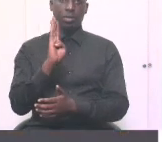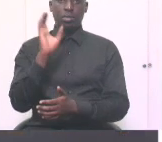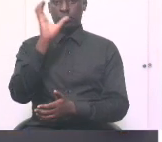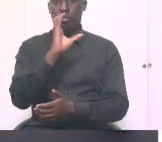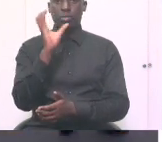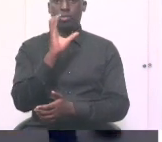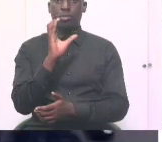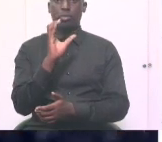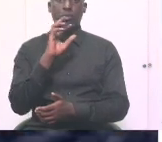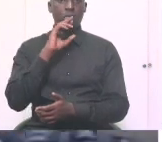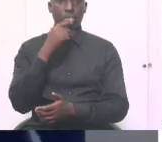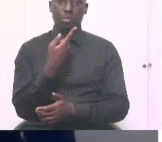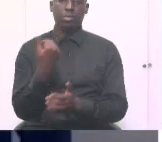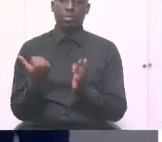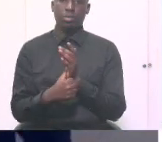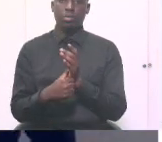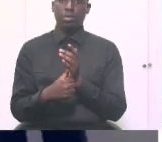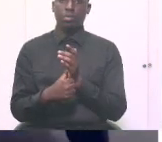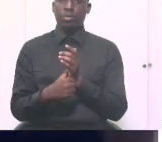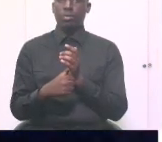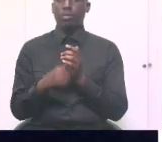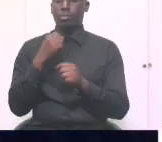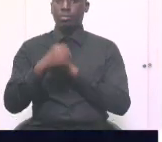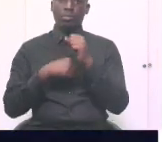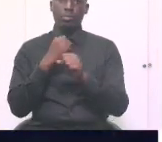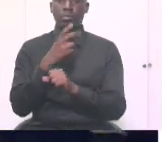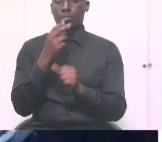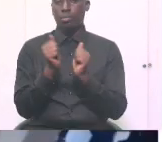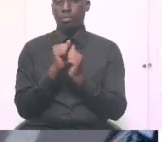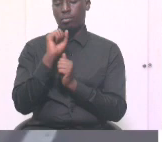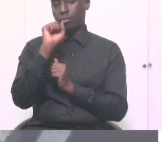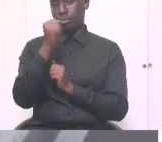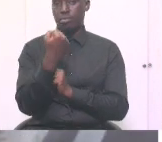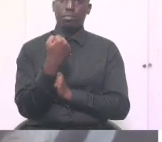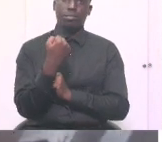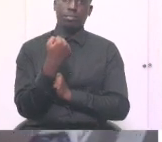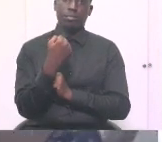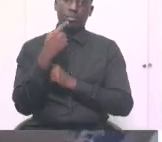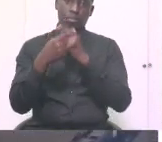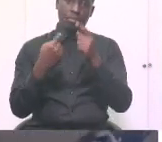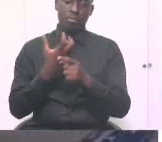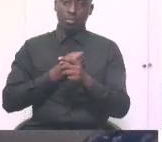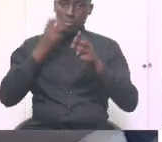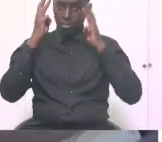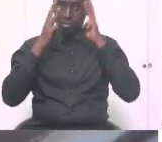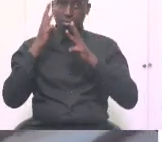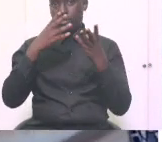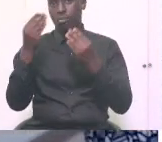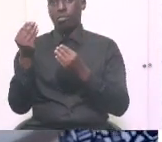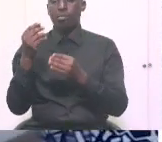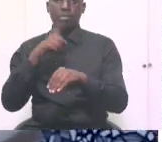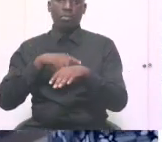gushakira ibisubizo ibibazo byatumye zihunga mu mwaka w'2015 kuko ngo bagifite impungenge zo gutaha